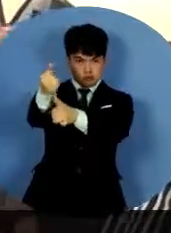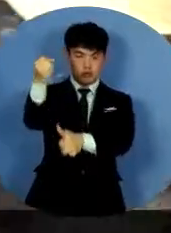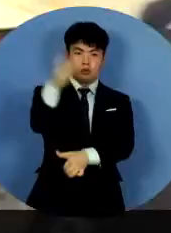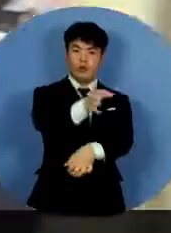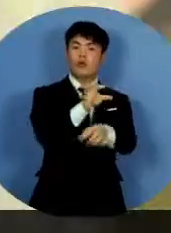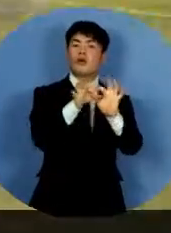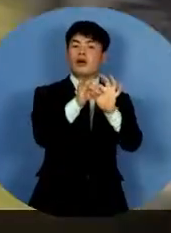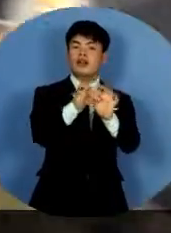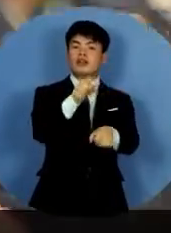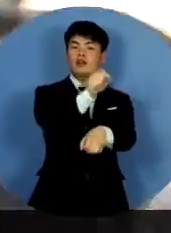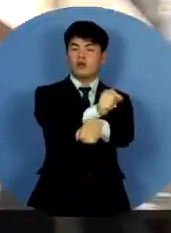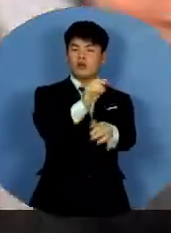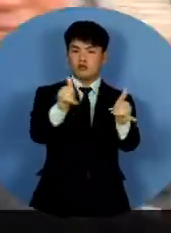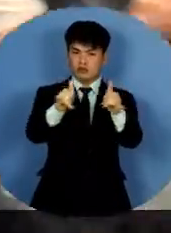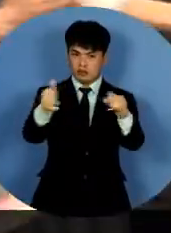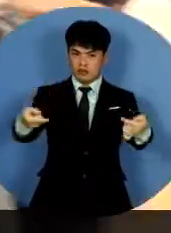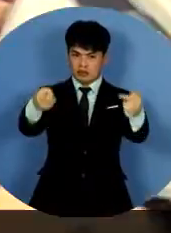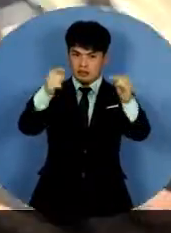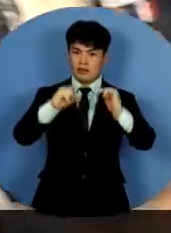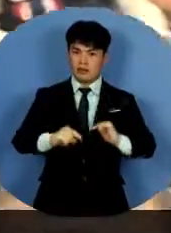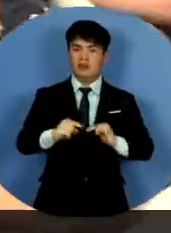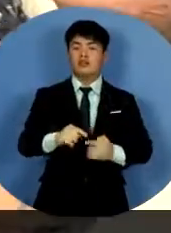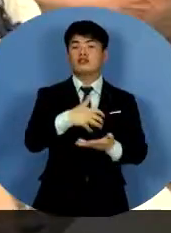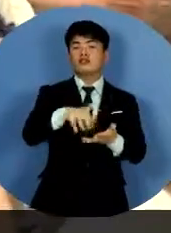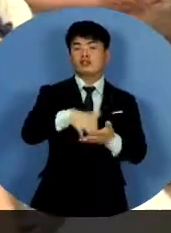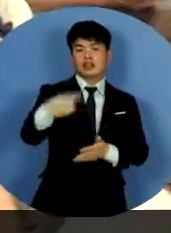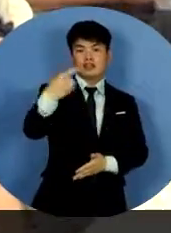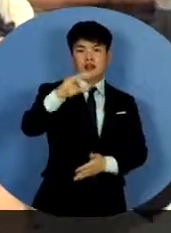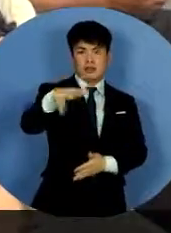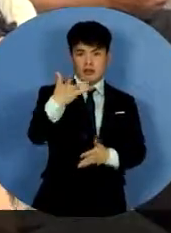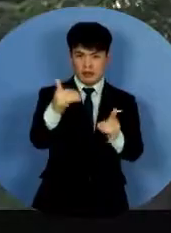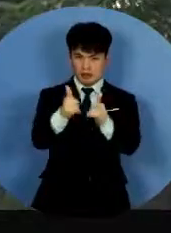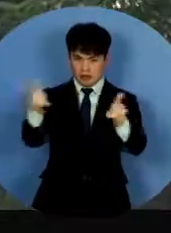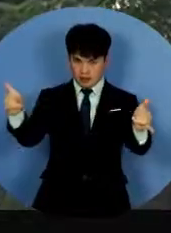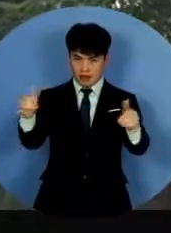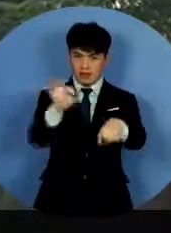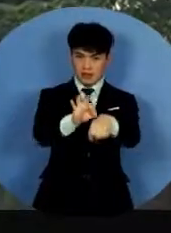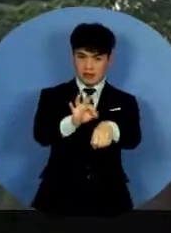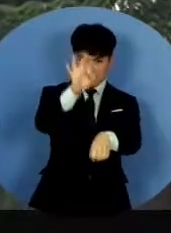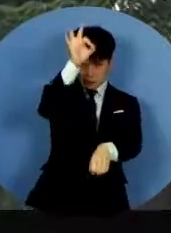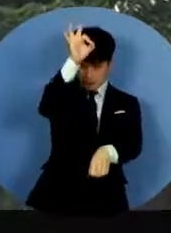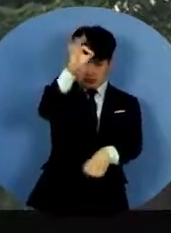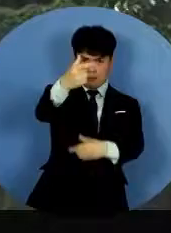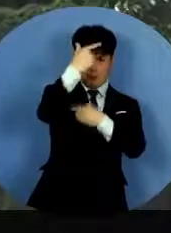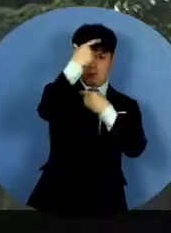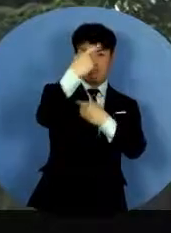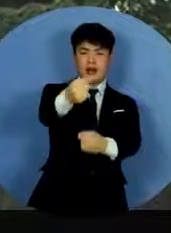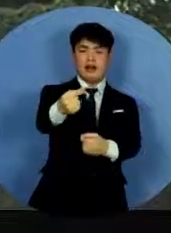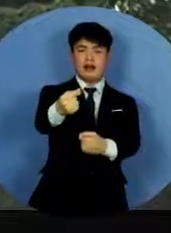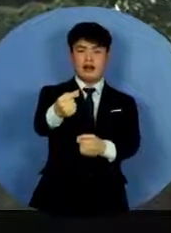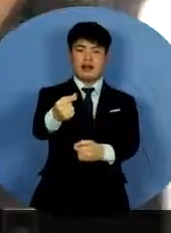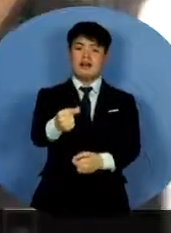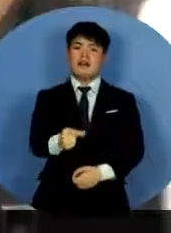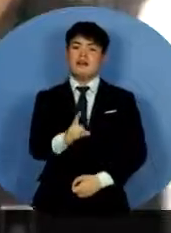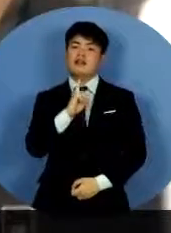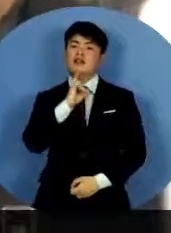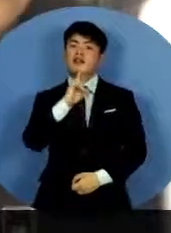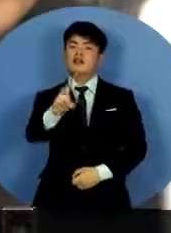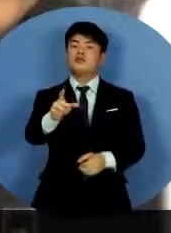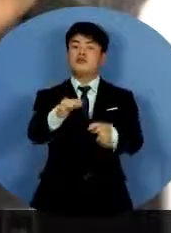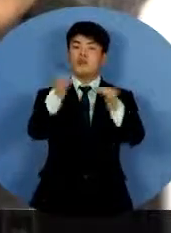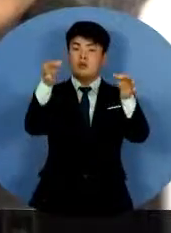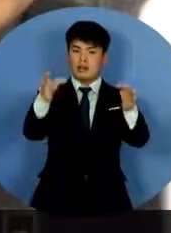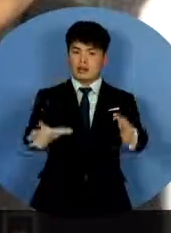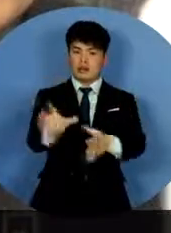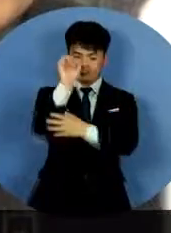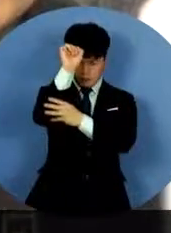유족, 기관단체 등 1,800여 명이 참석한 가운데 거행됐는데요. 10시 정각 시 전역에 울린 사이렌에 맞춰 약